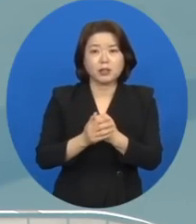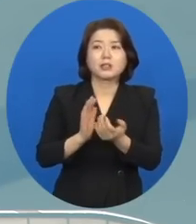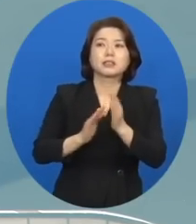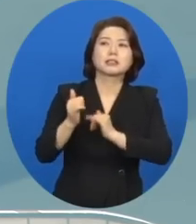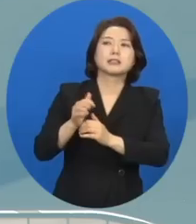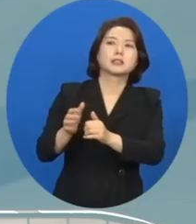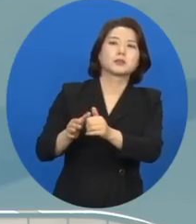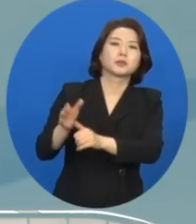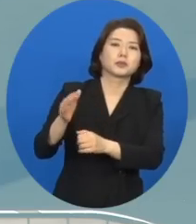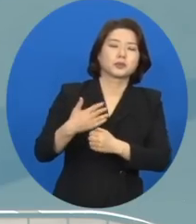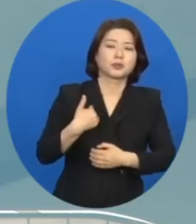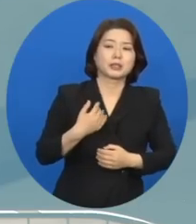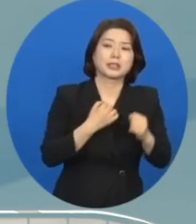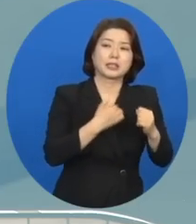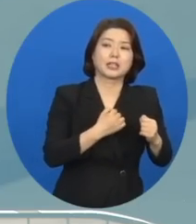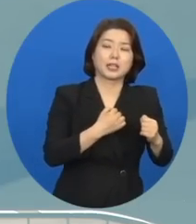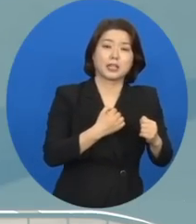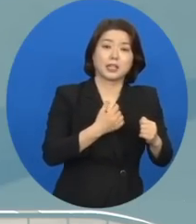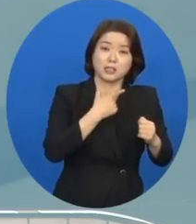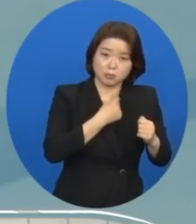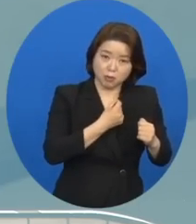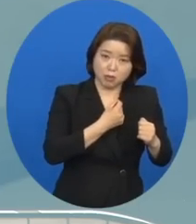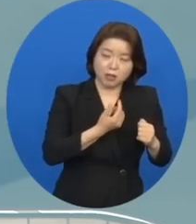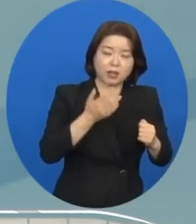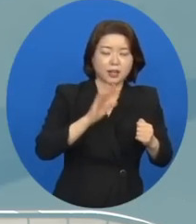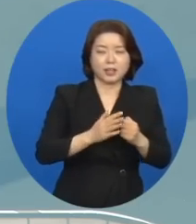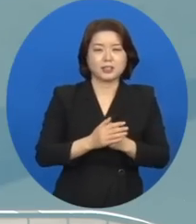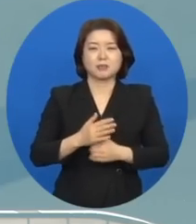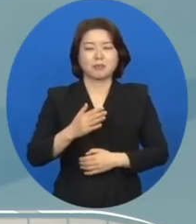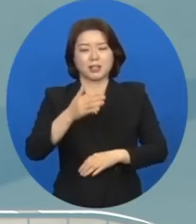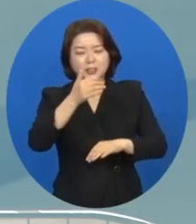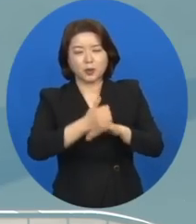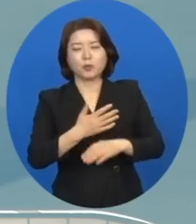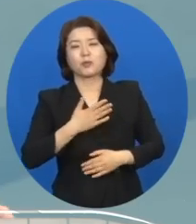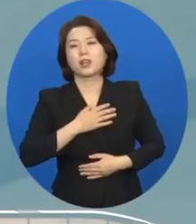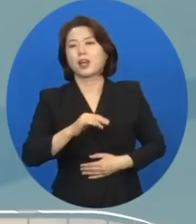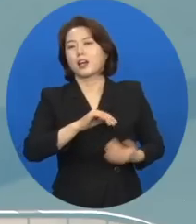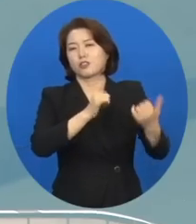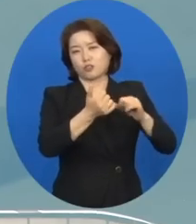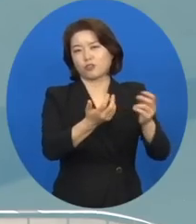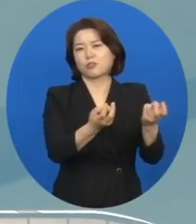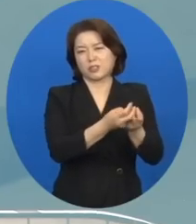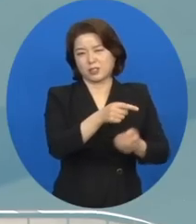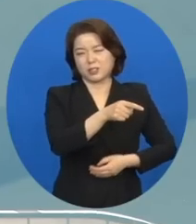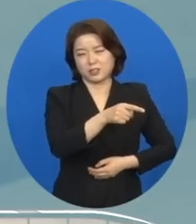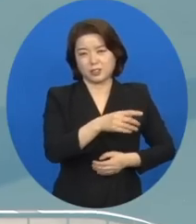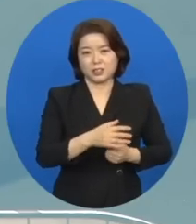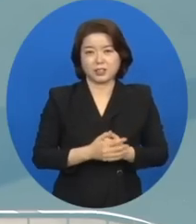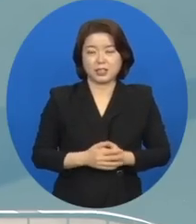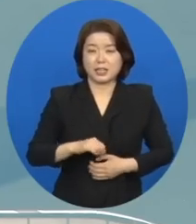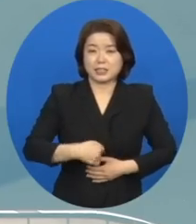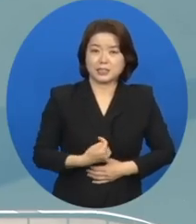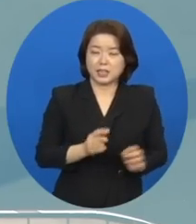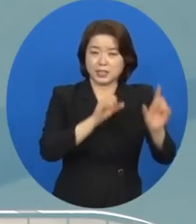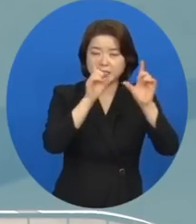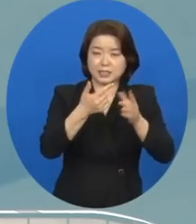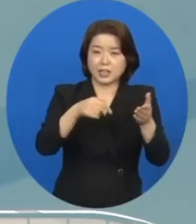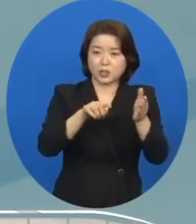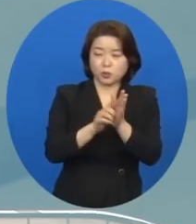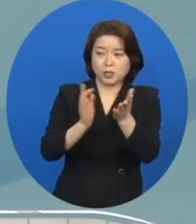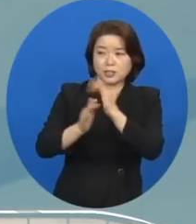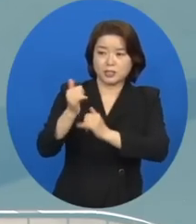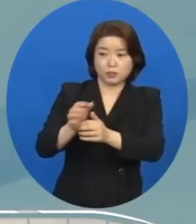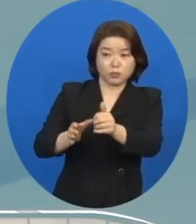죽이고 자기가 살려고 하지만 실은 자기가 죽는 길입니다. 그래서 자기가 살기 위해 예수님을 죽이는 사람이